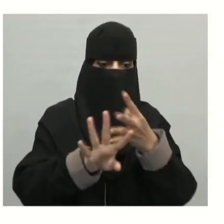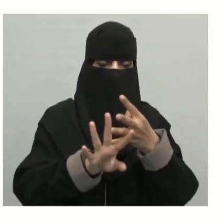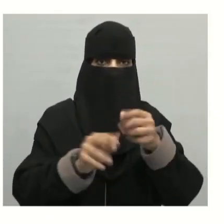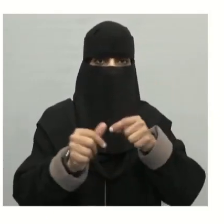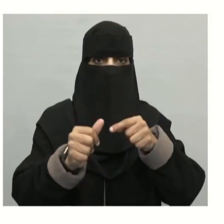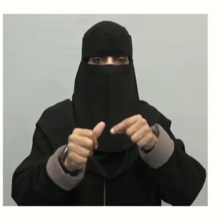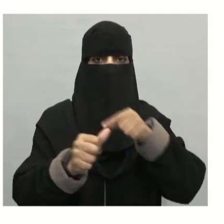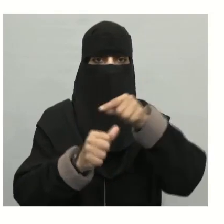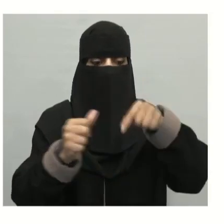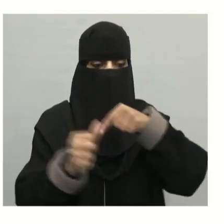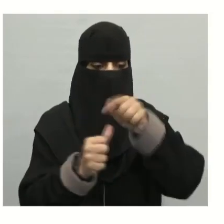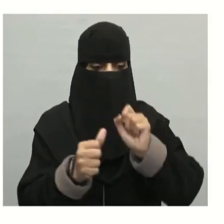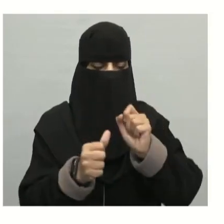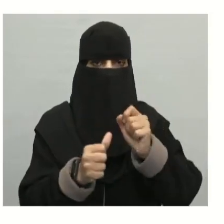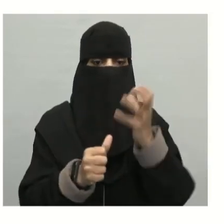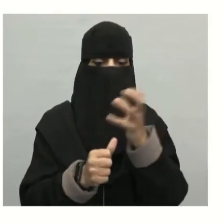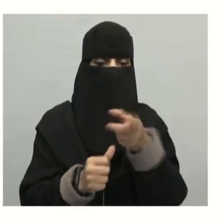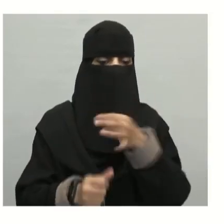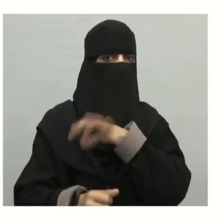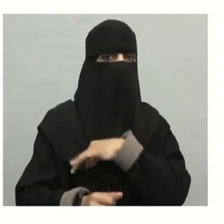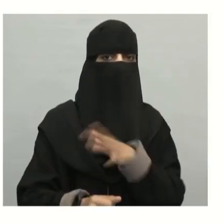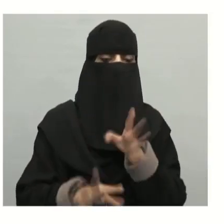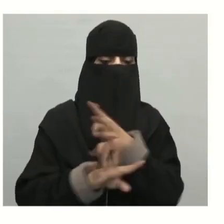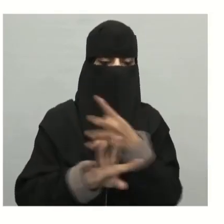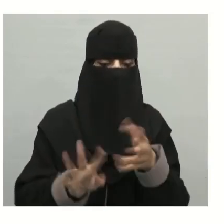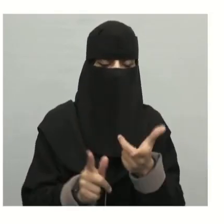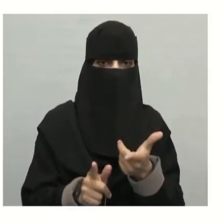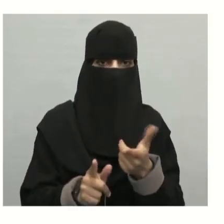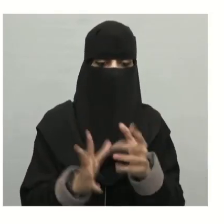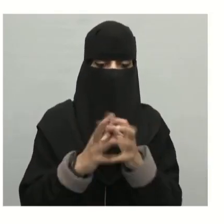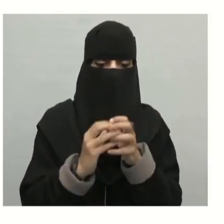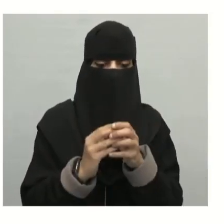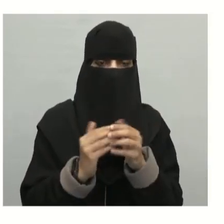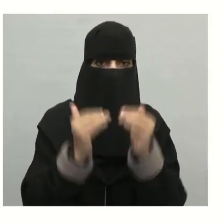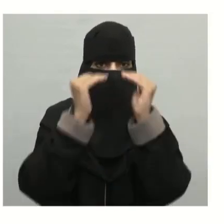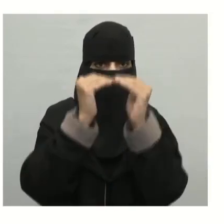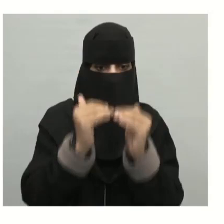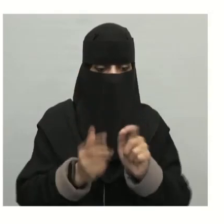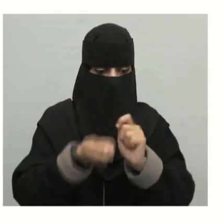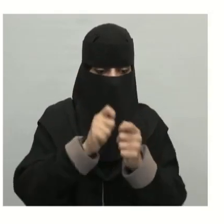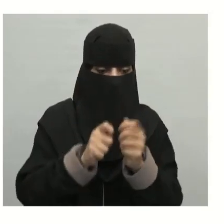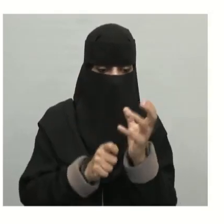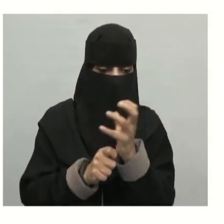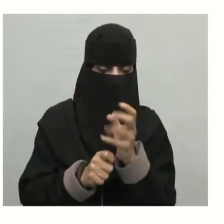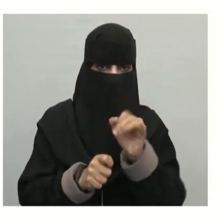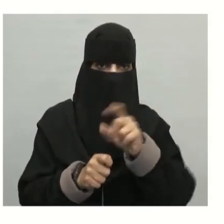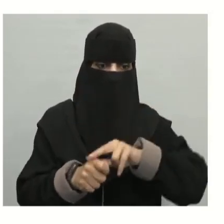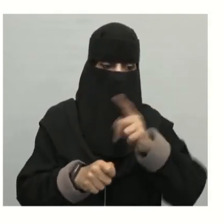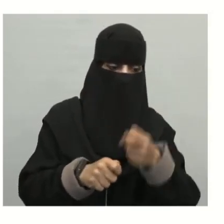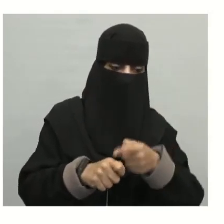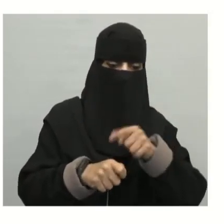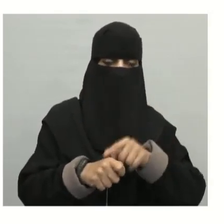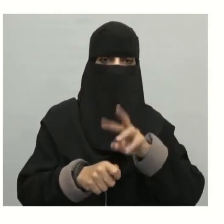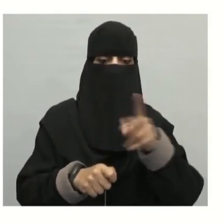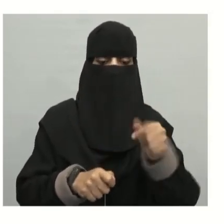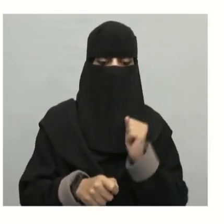الصخر الفائده من هذا النموذج لوصف الاليات تحول الصخور من نوع الى اخر